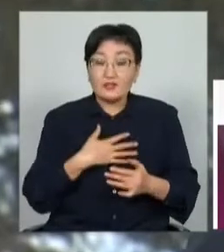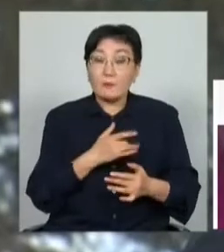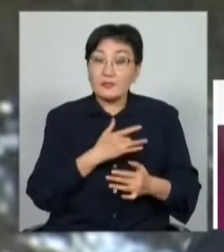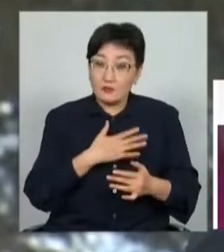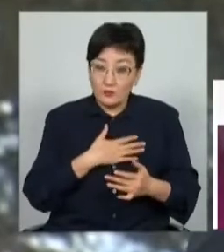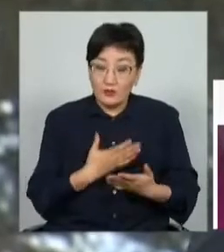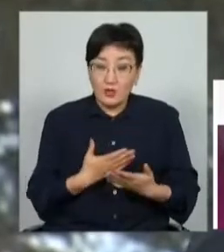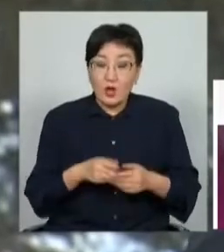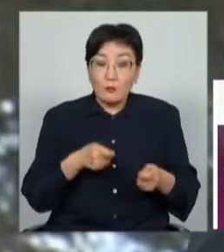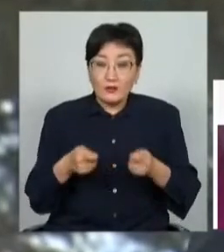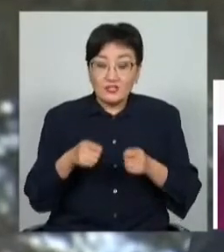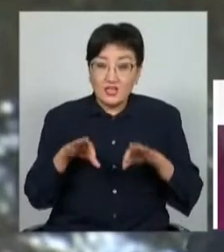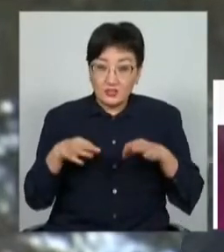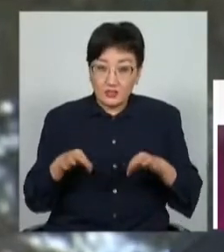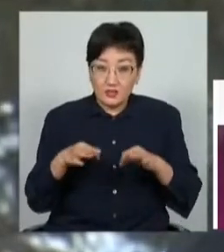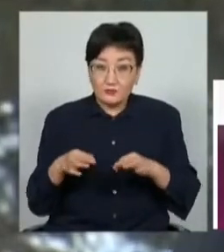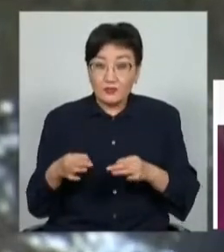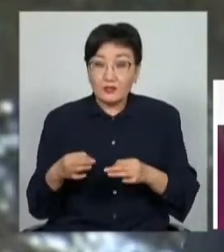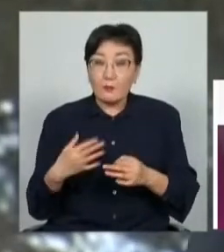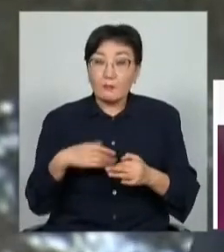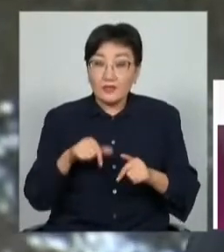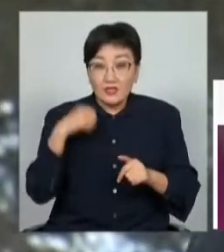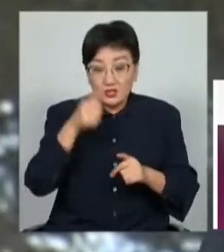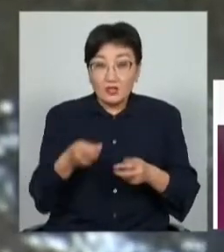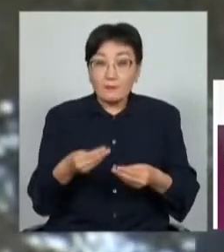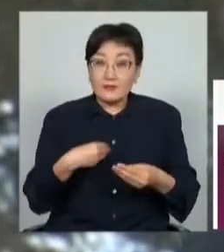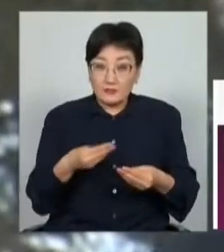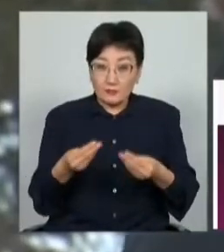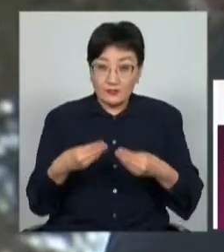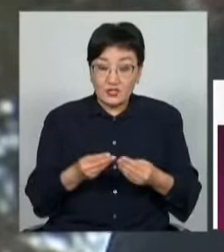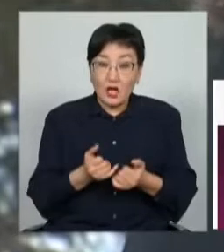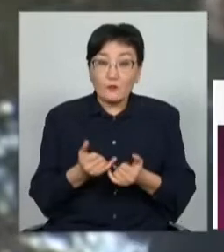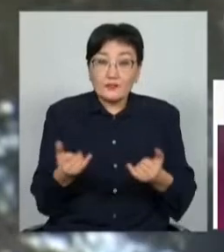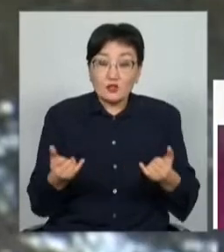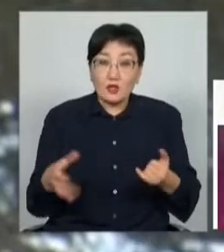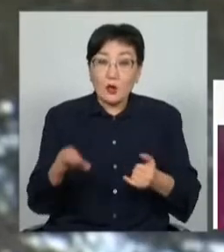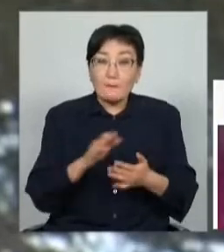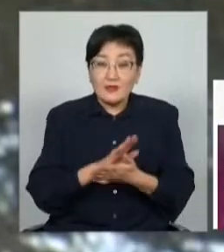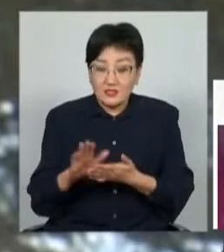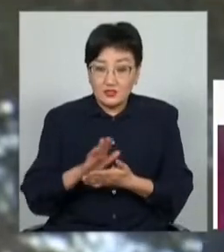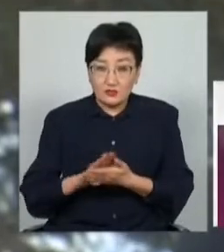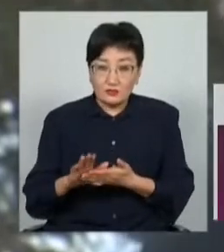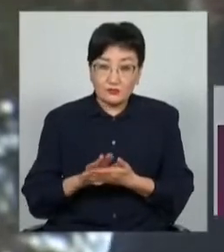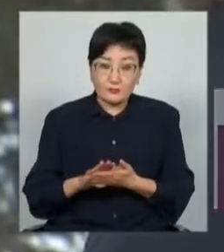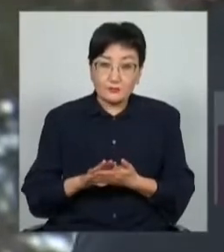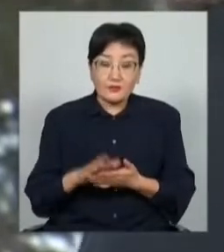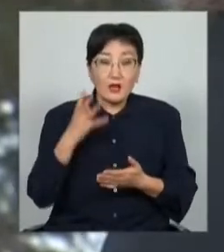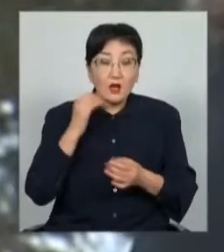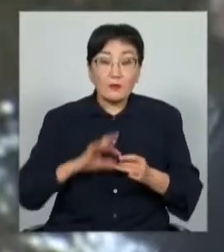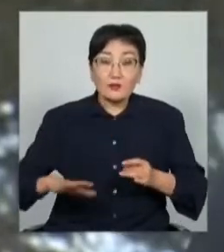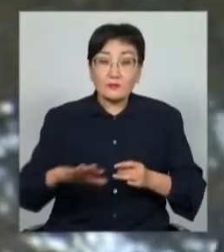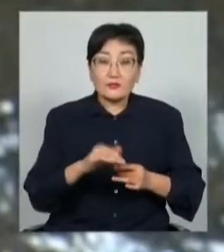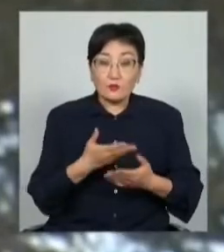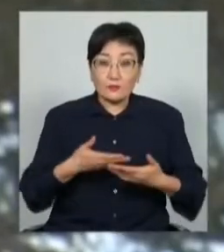былтыр управление транспорта болған баланс биыл бізге берді. На обслуживание, там, бәрін жинау, нету. Алматы ауданында